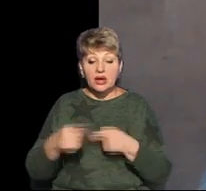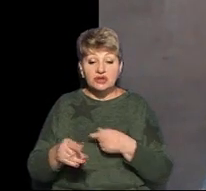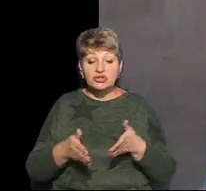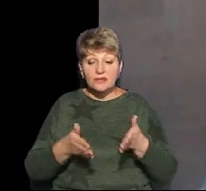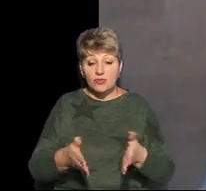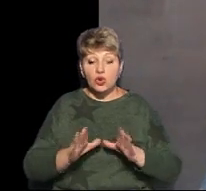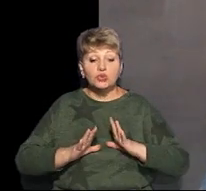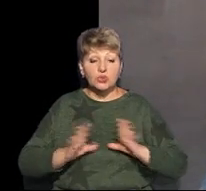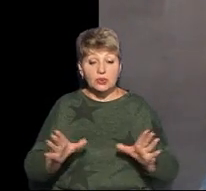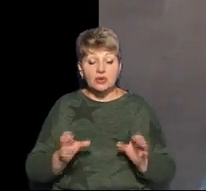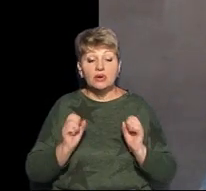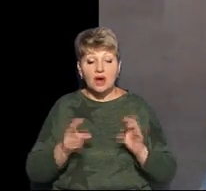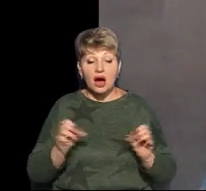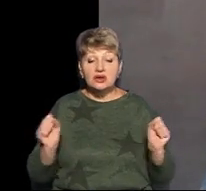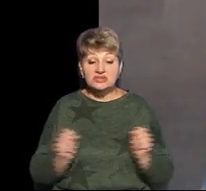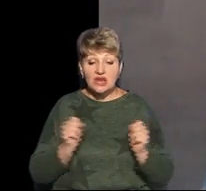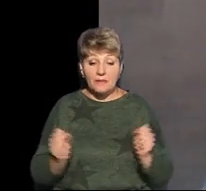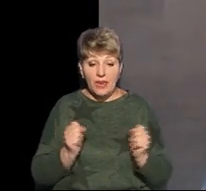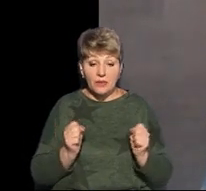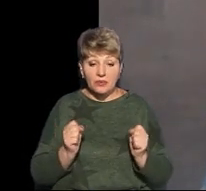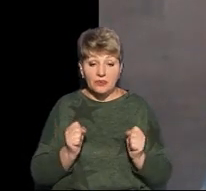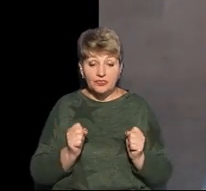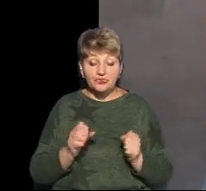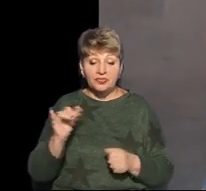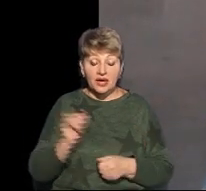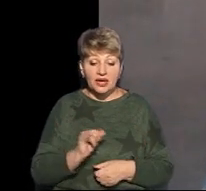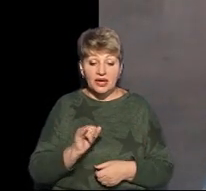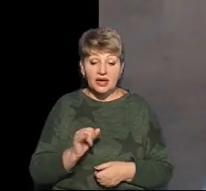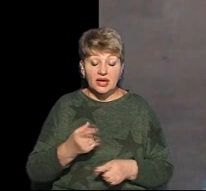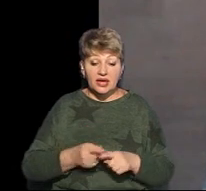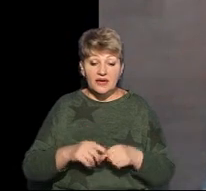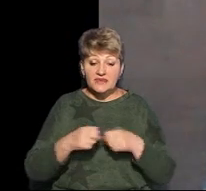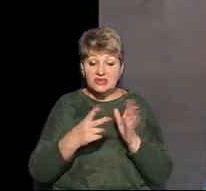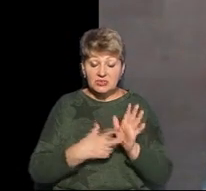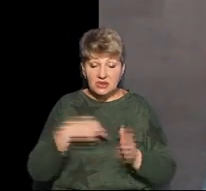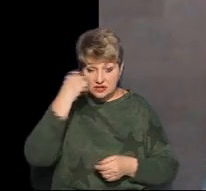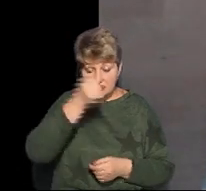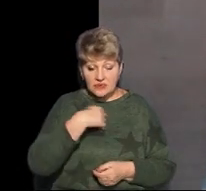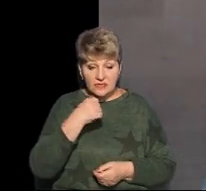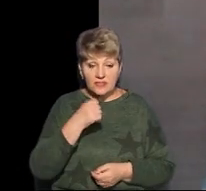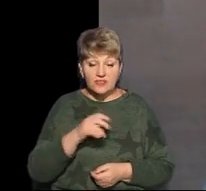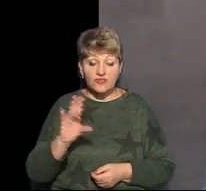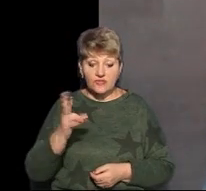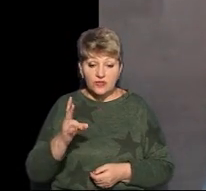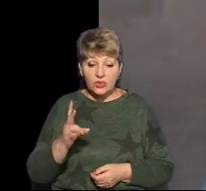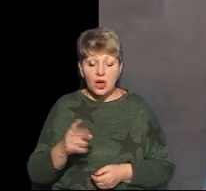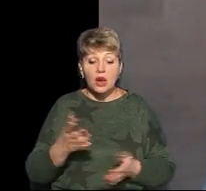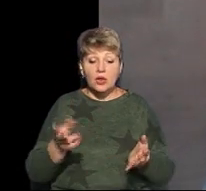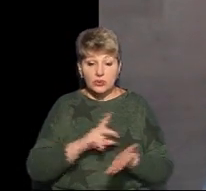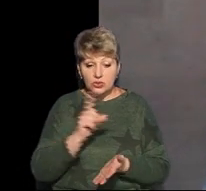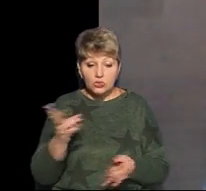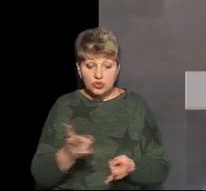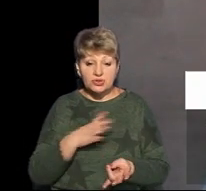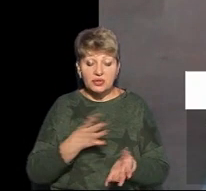було. Як у лютому при морозах, так само і в листопаді 2018 року потрібно було брати